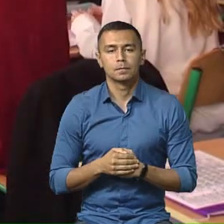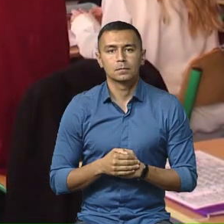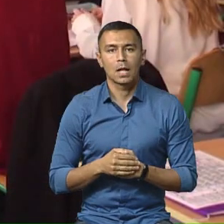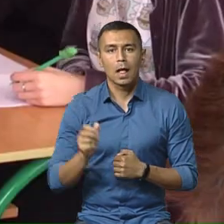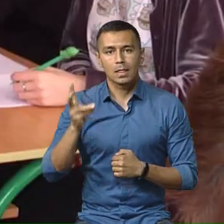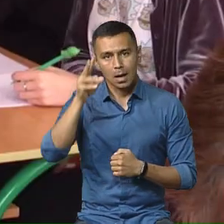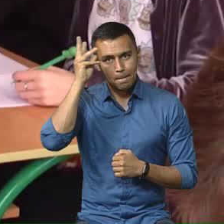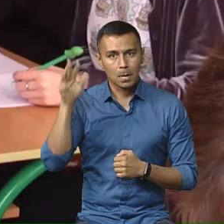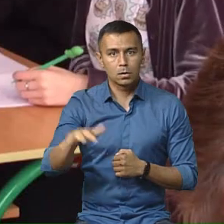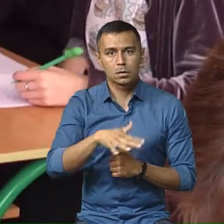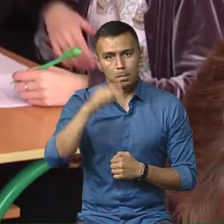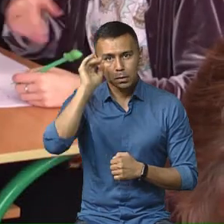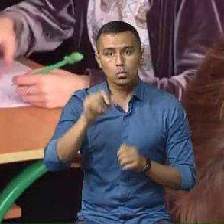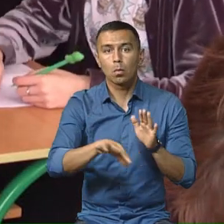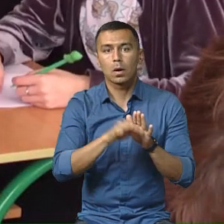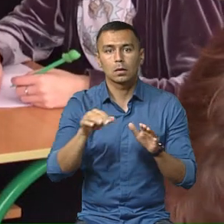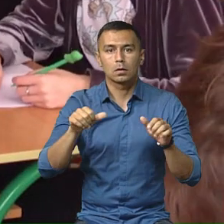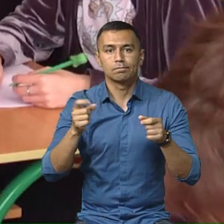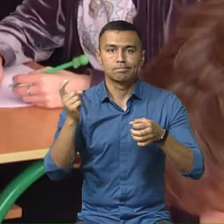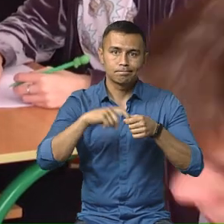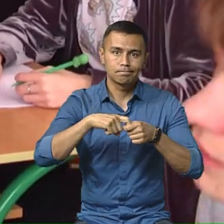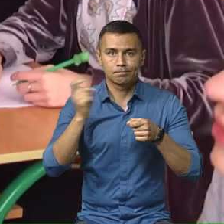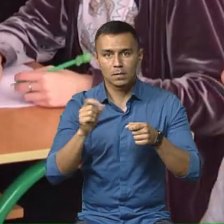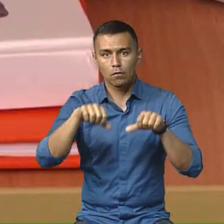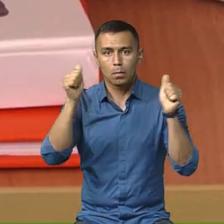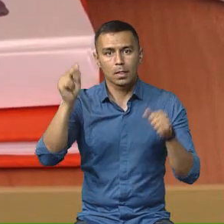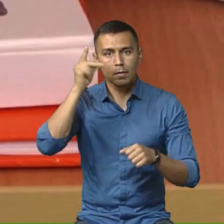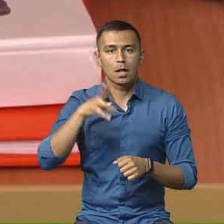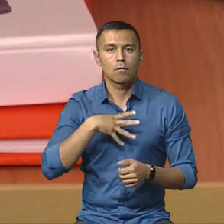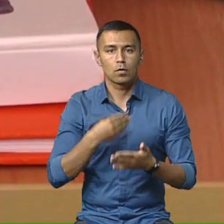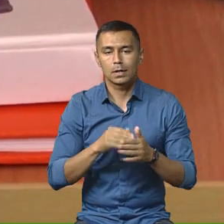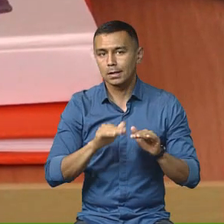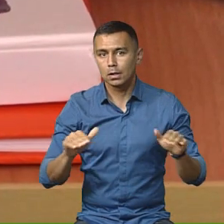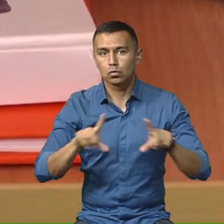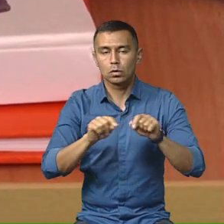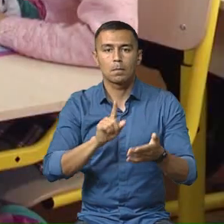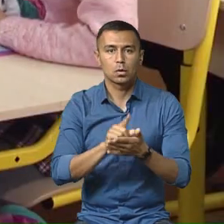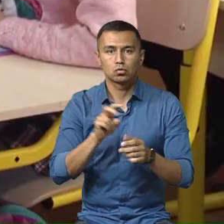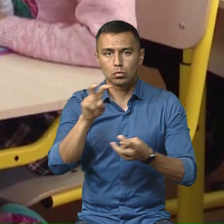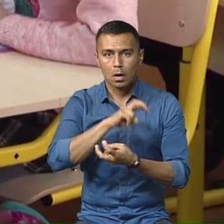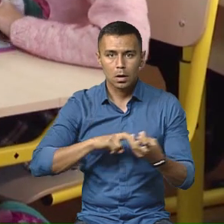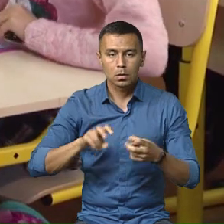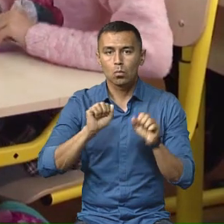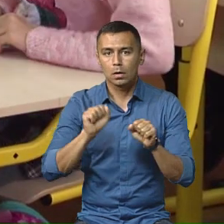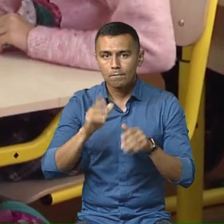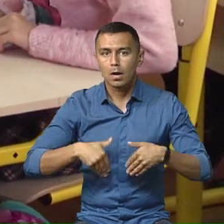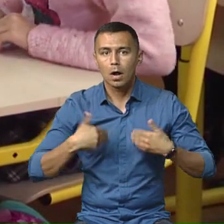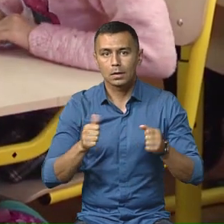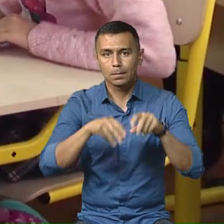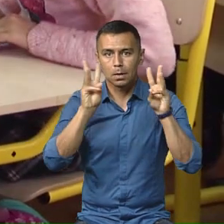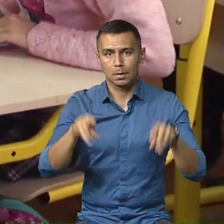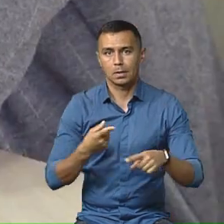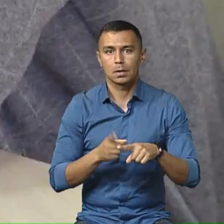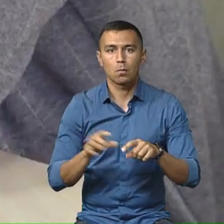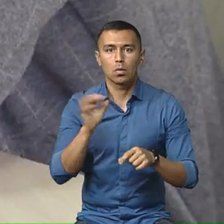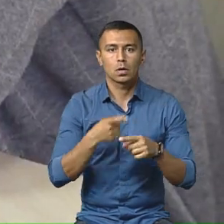На Хмельниччині батьки зможуть обирати офлайн чи онлайн формат навчання для своїх дітей. Школи мають шукати можливості та варіанти забезпечити це. Про